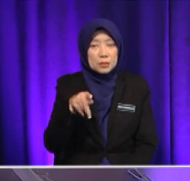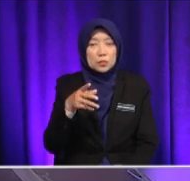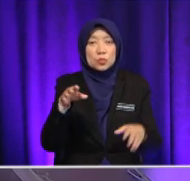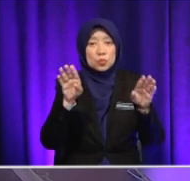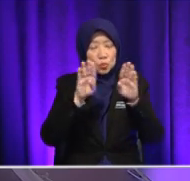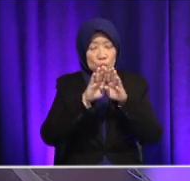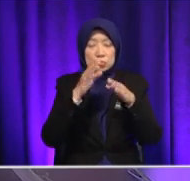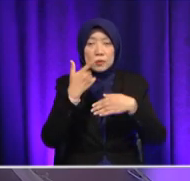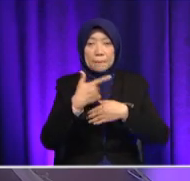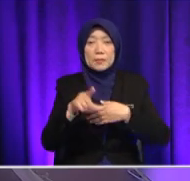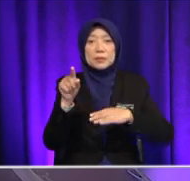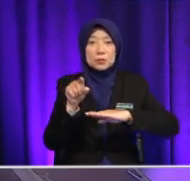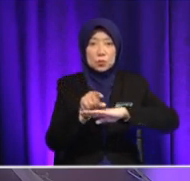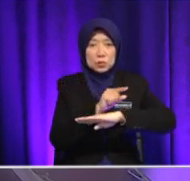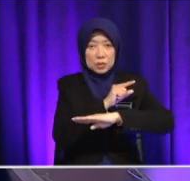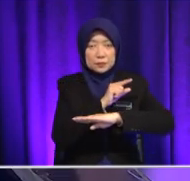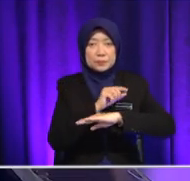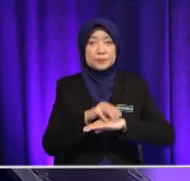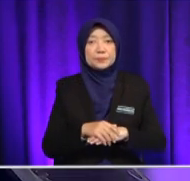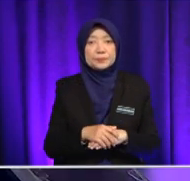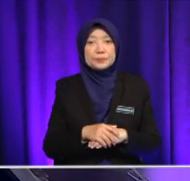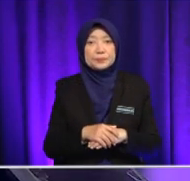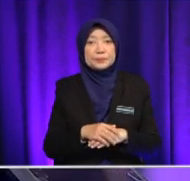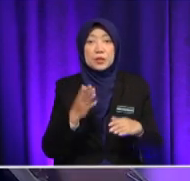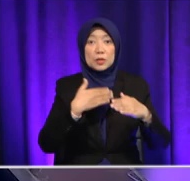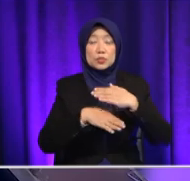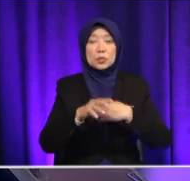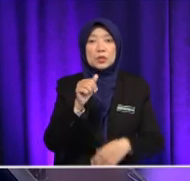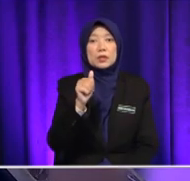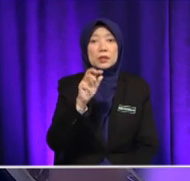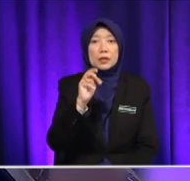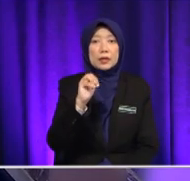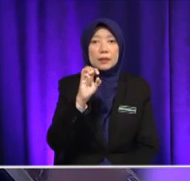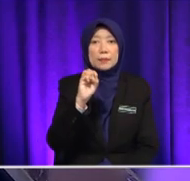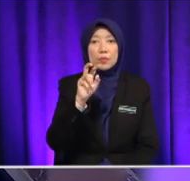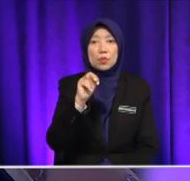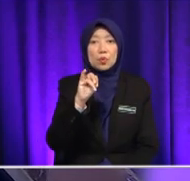selepas digunakan. Okey. Okey, kita masukkan amonia. Baik. Okey.